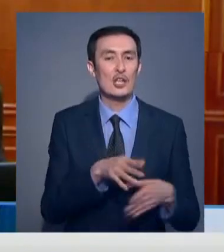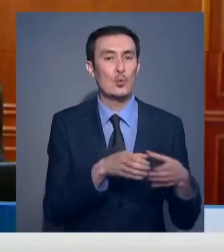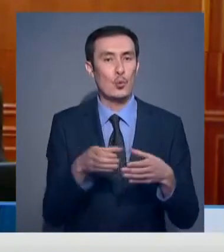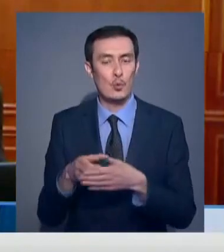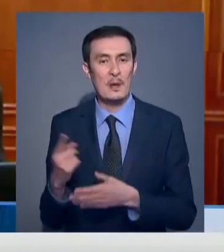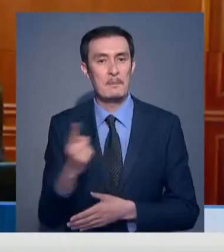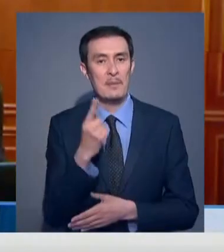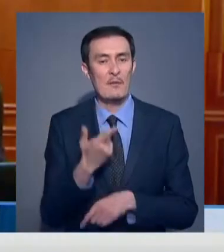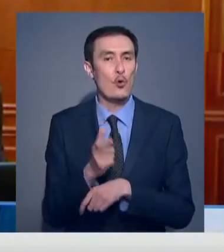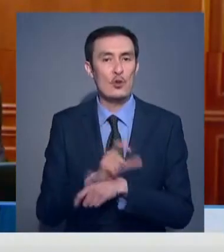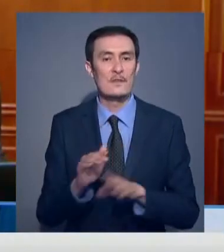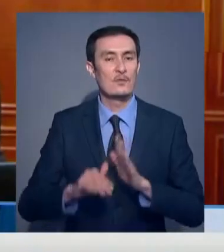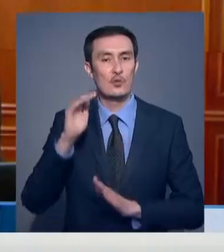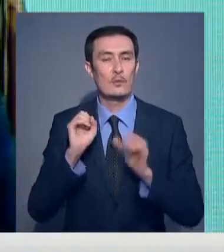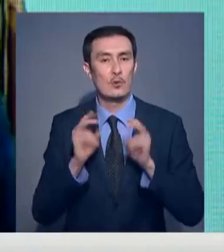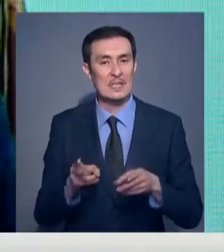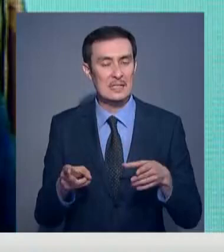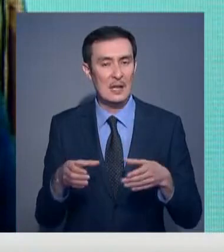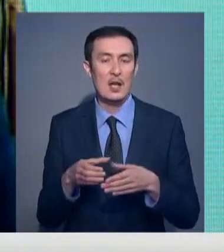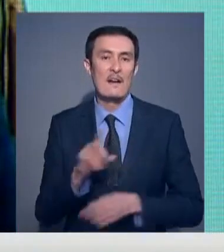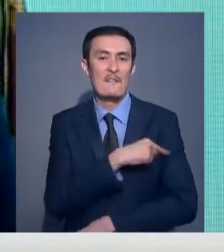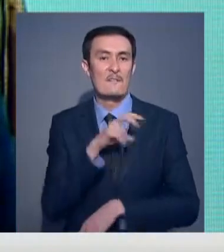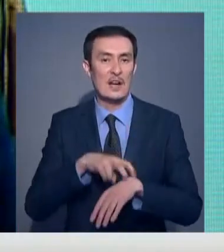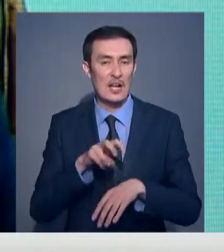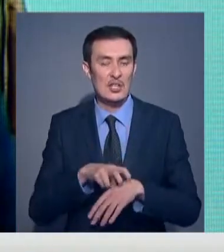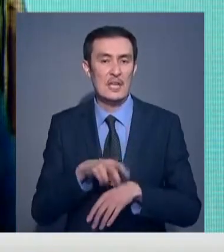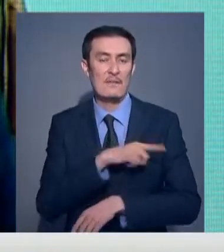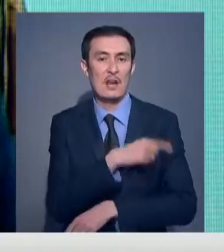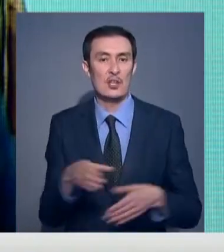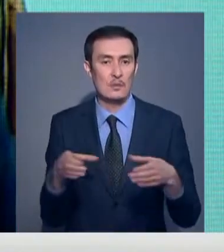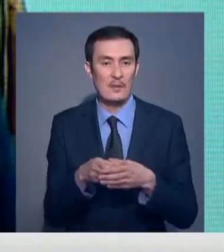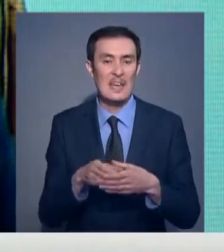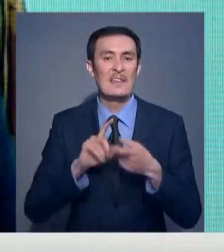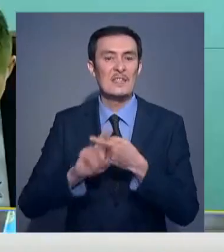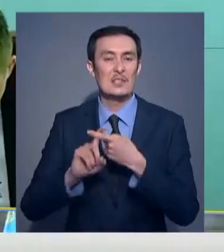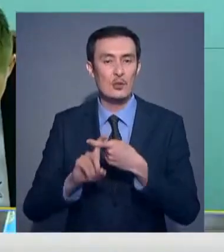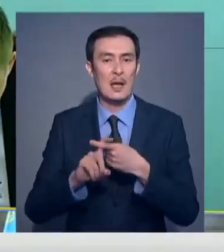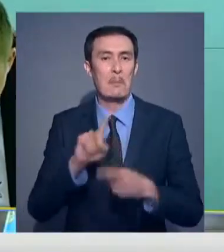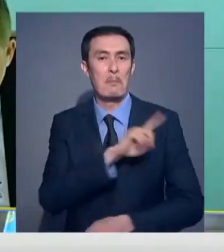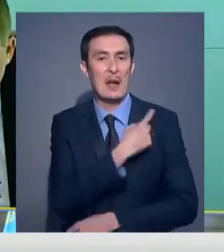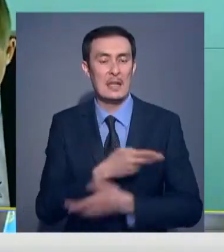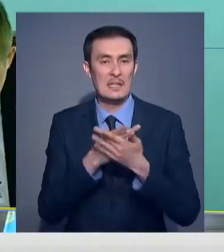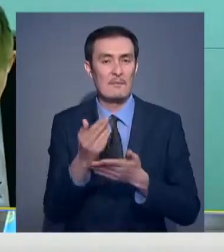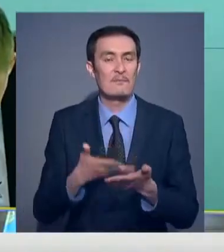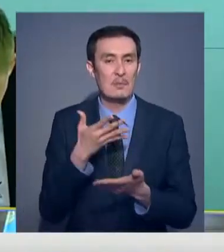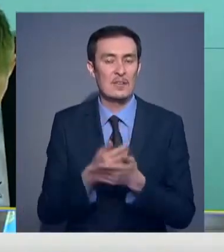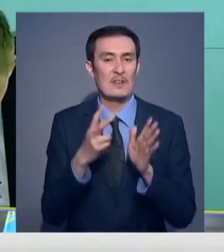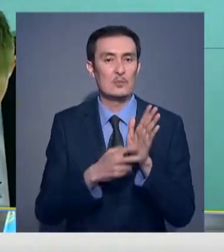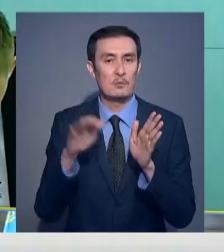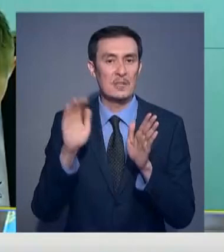3 группы. Первая с очень высоким уровнем риска – это врачи и медперсонал инфекционных стационаров. Им выплатят